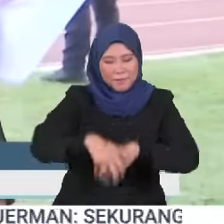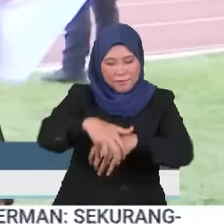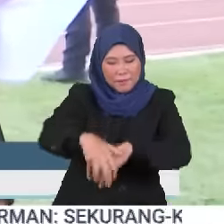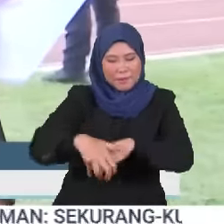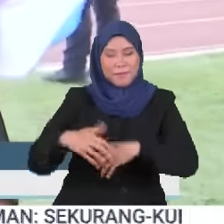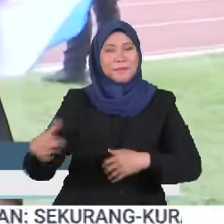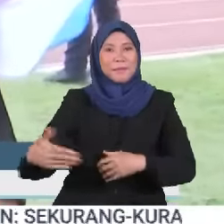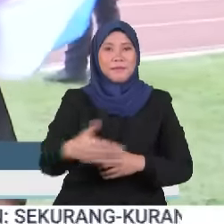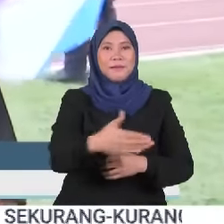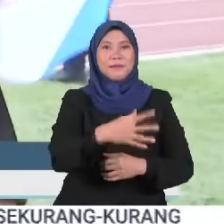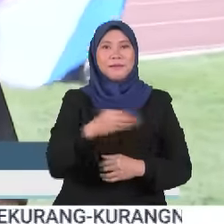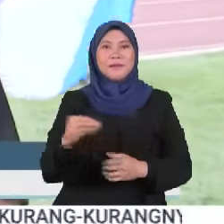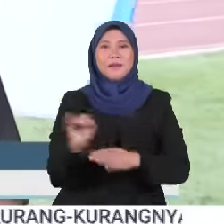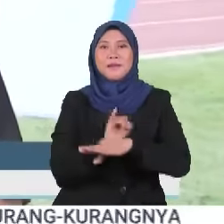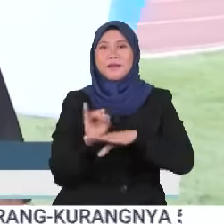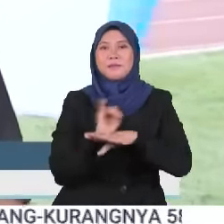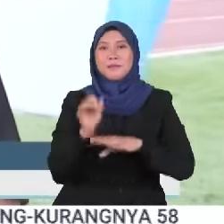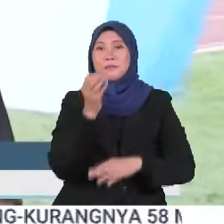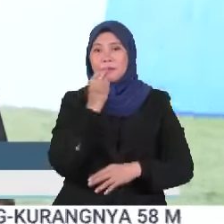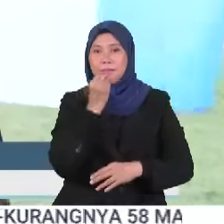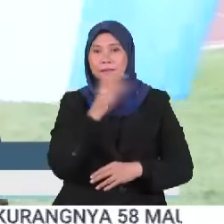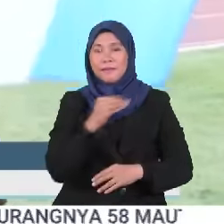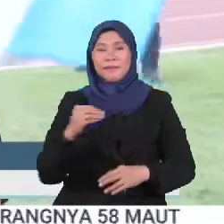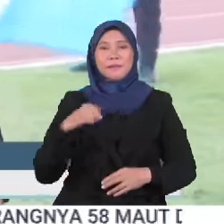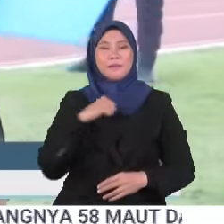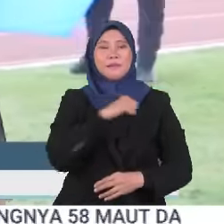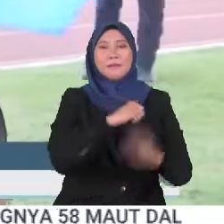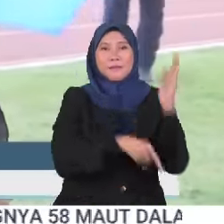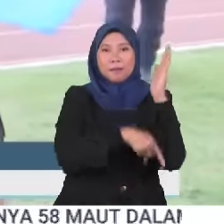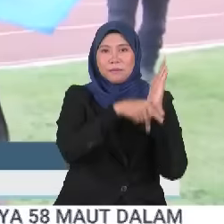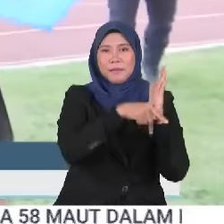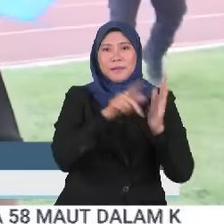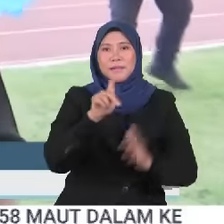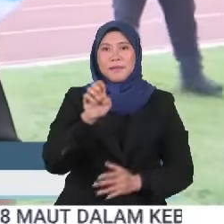perikanan dan industri makanan yang juga ahli paling